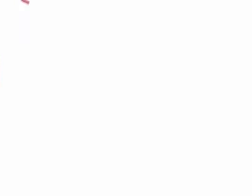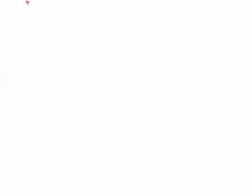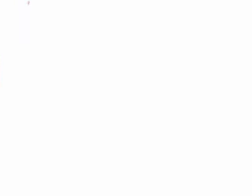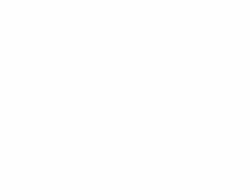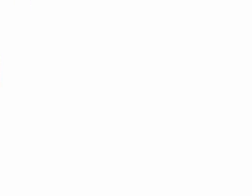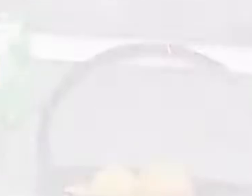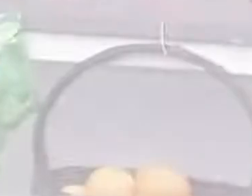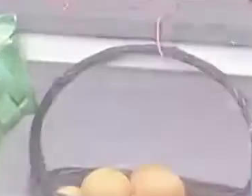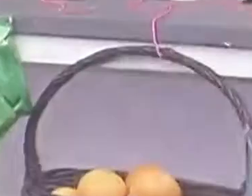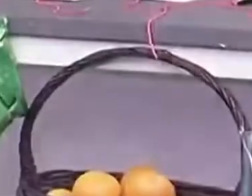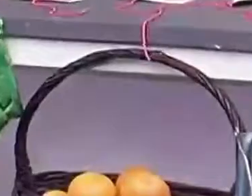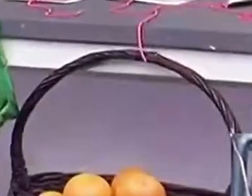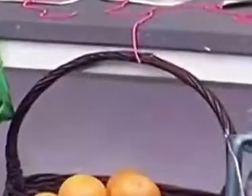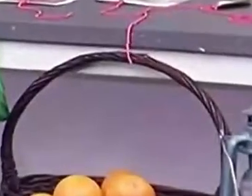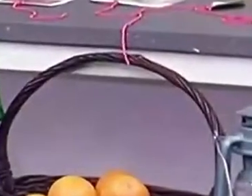KPM.